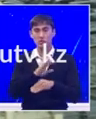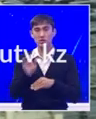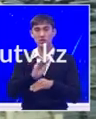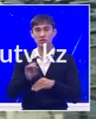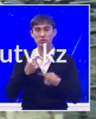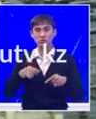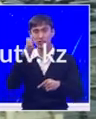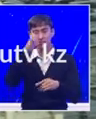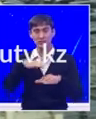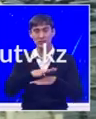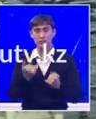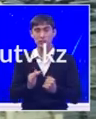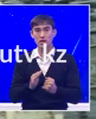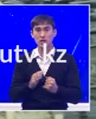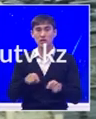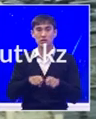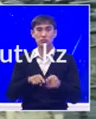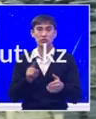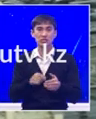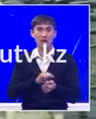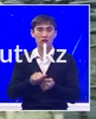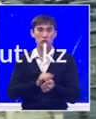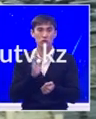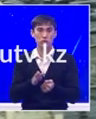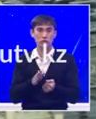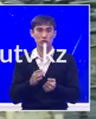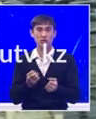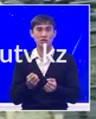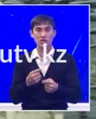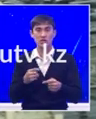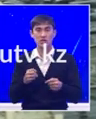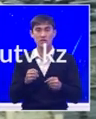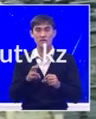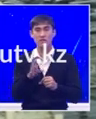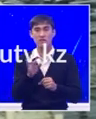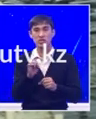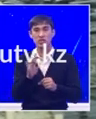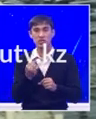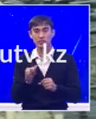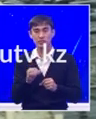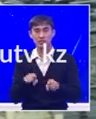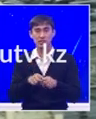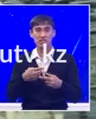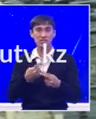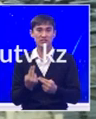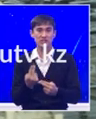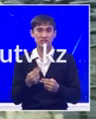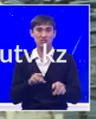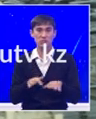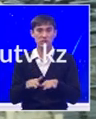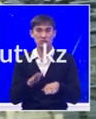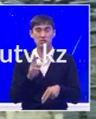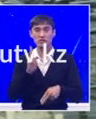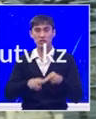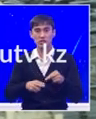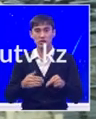Также в планах начать производство стиральных машин и вытяжек. Сейчас специалисты проводят диагностику для цифровизации процесса. По